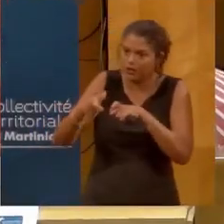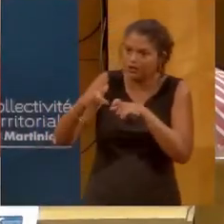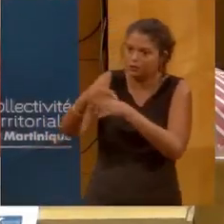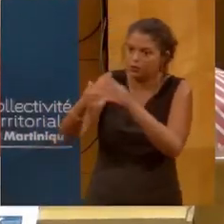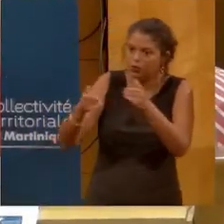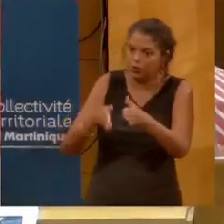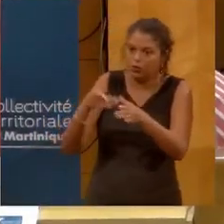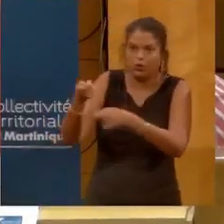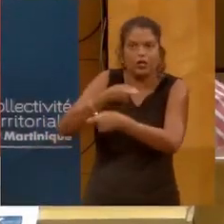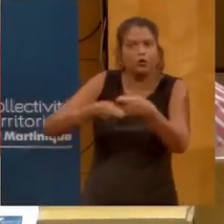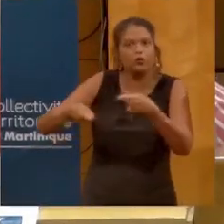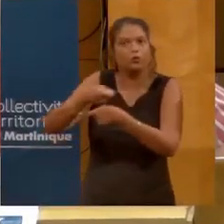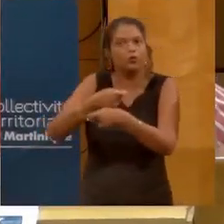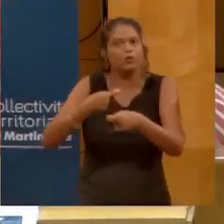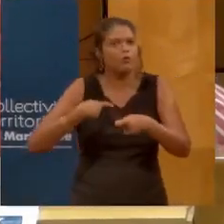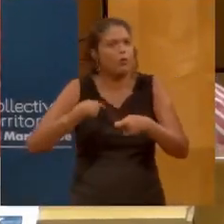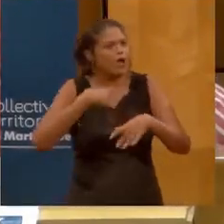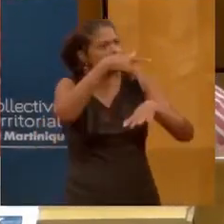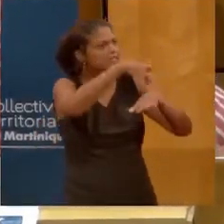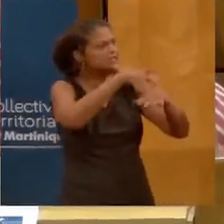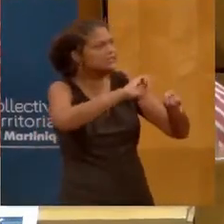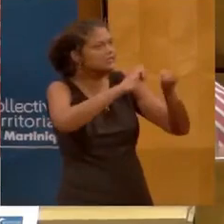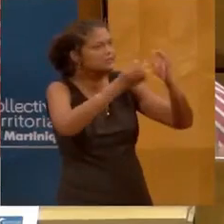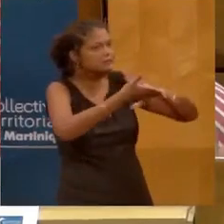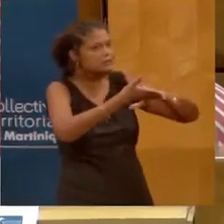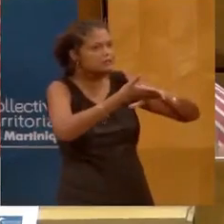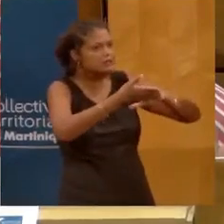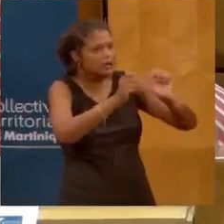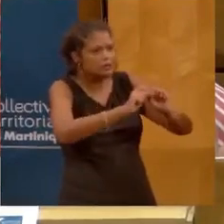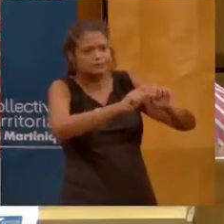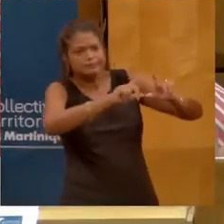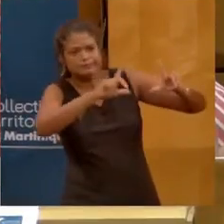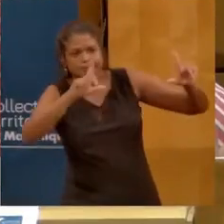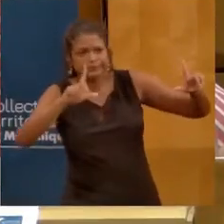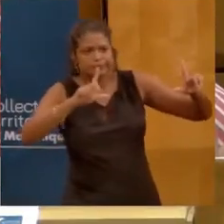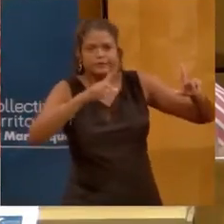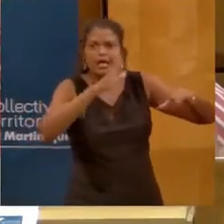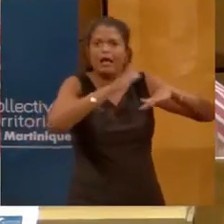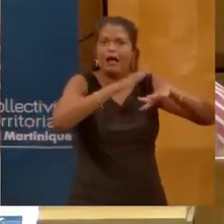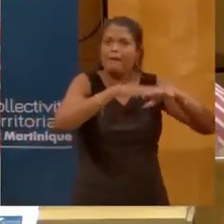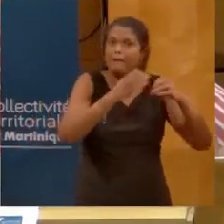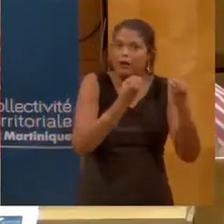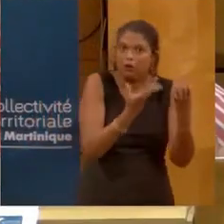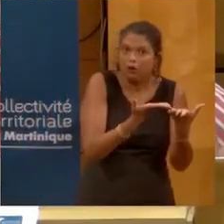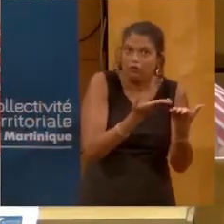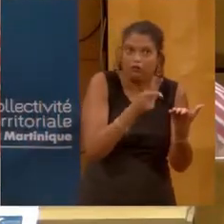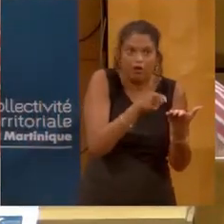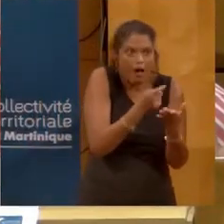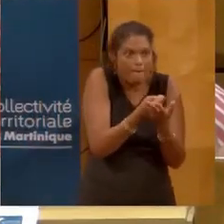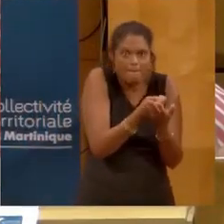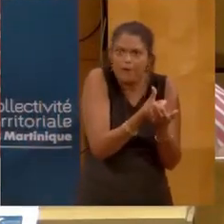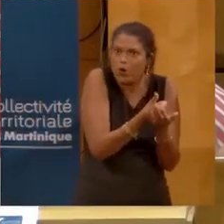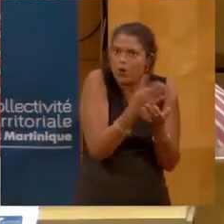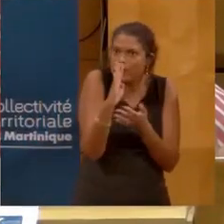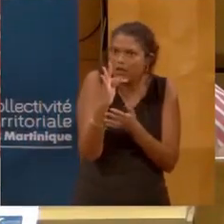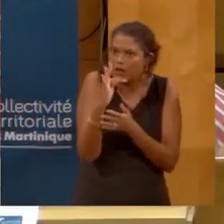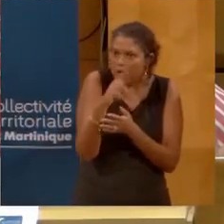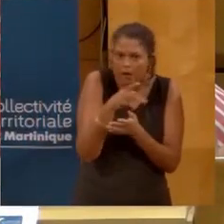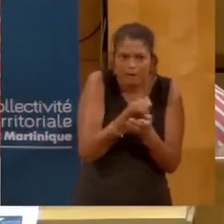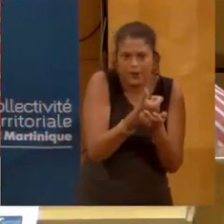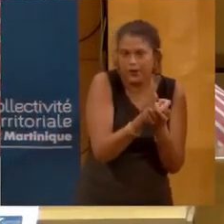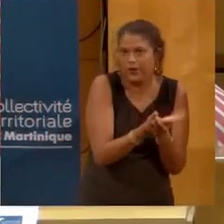consulte régulièrement le site où vous publiez les appels d'offres. Il n'y en a pas beaucoup pour le BTP.